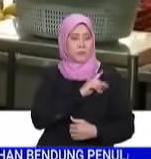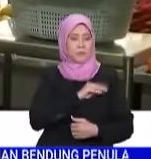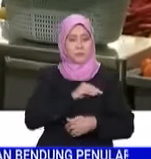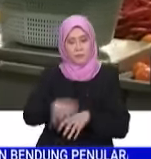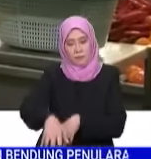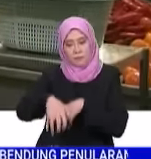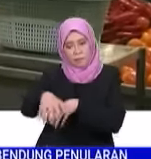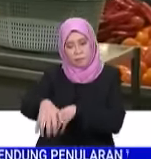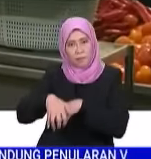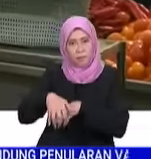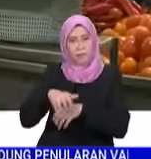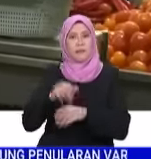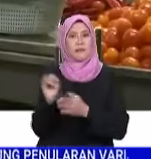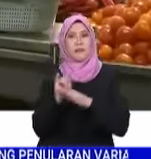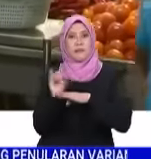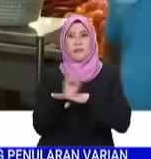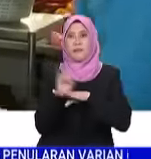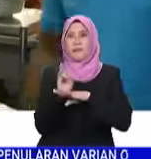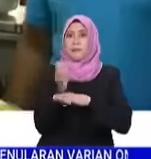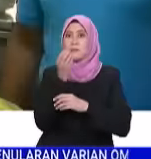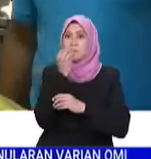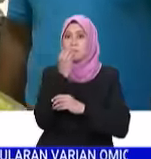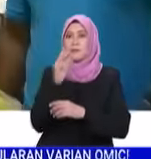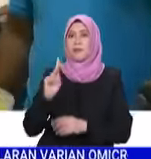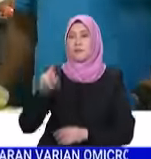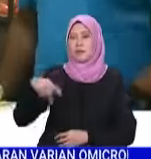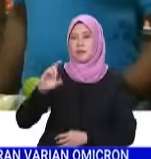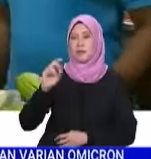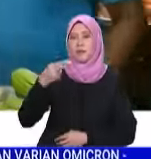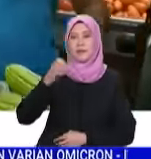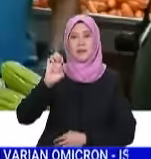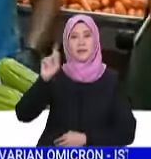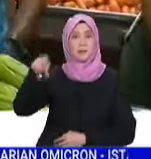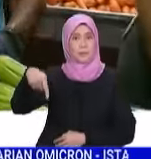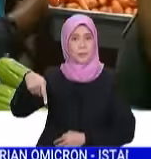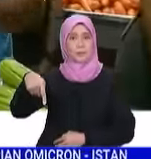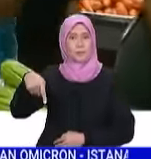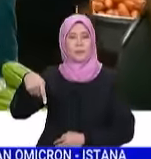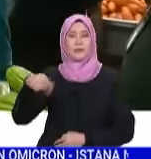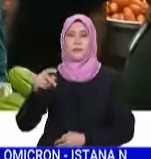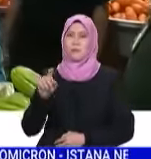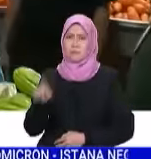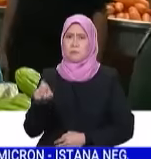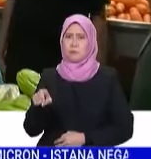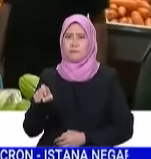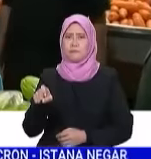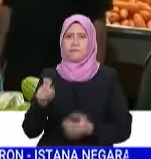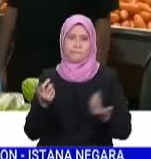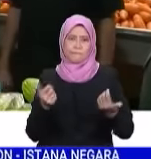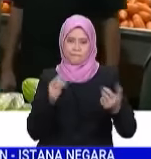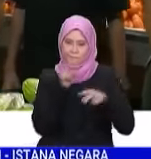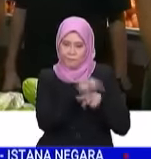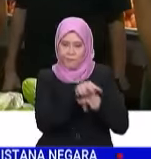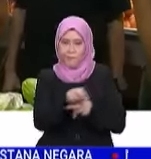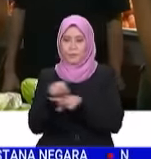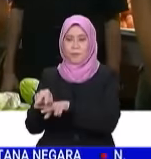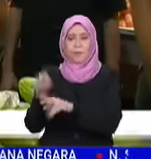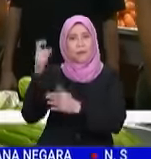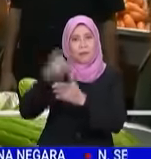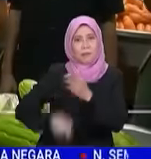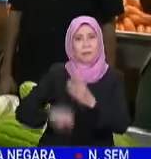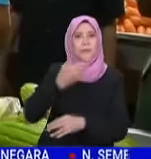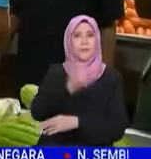industri makanan serta Kementerian Perdagangan dalam negeri dan hal ehwal pengguna digesa mempergiat pemantauan harga